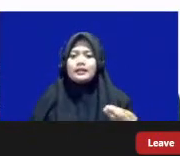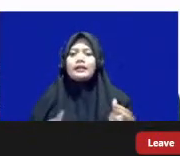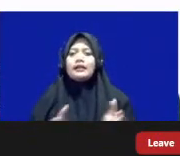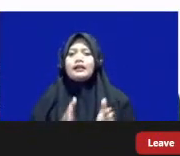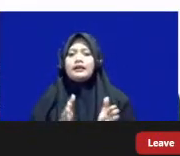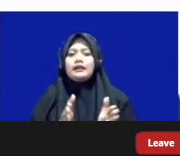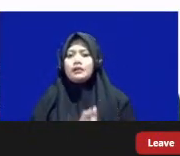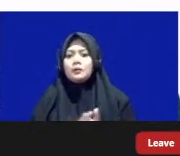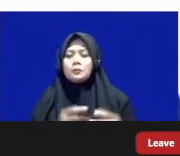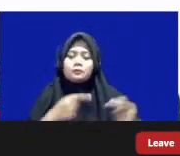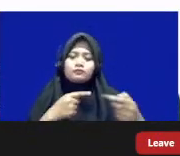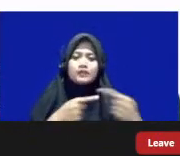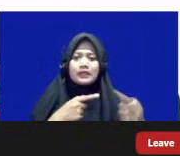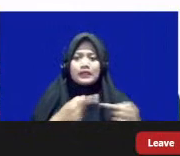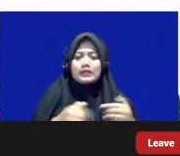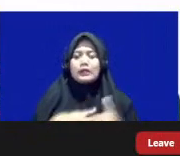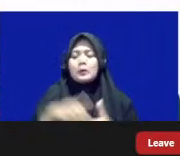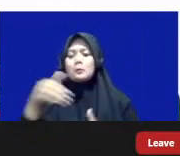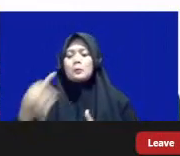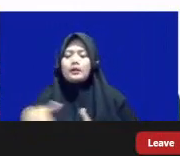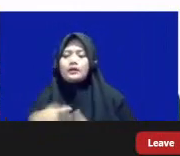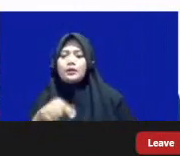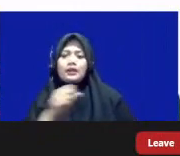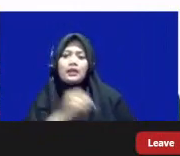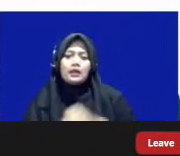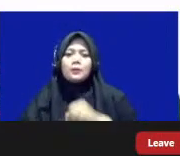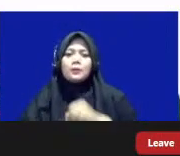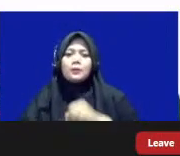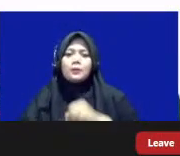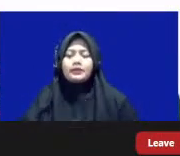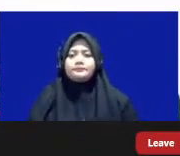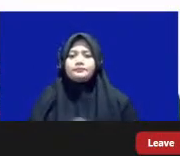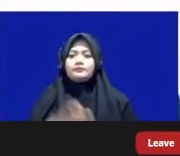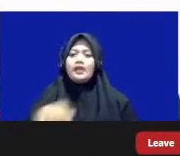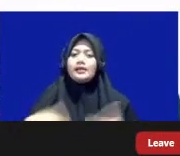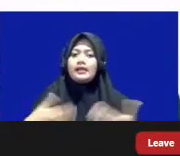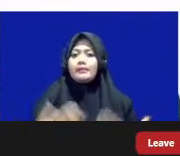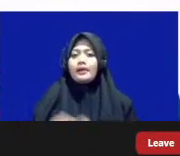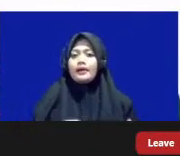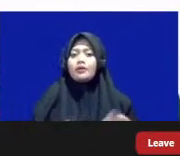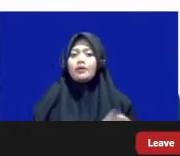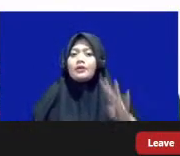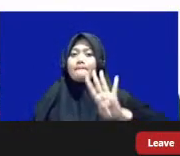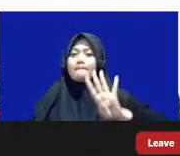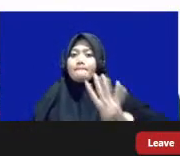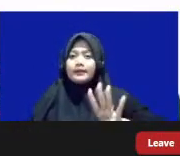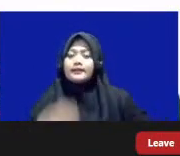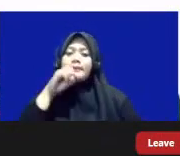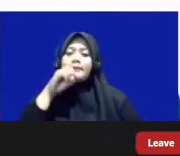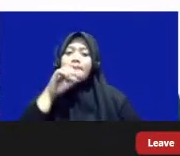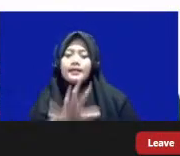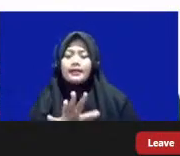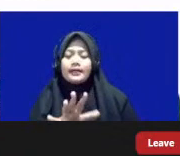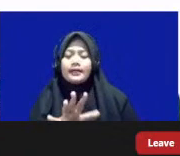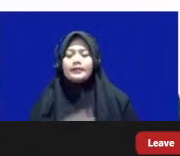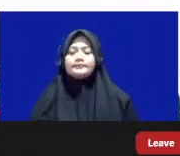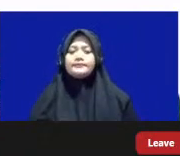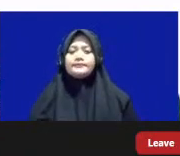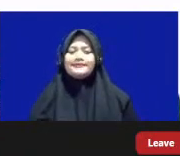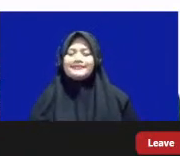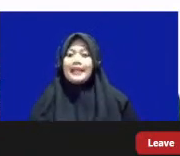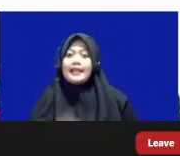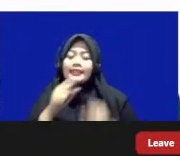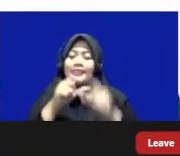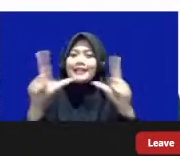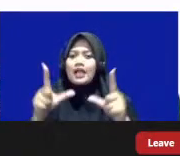luar. Nah, ini yang kita lakukan, sehingga yang nomor 4 yang kita sampaikan bahwa ternyata